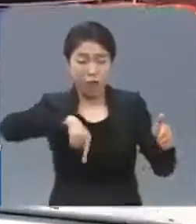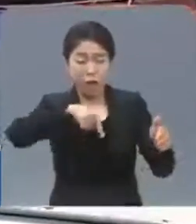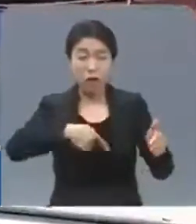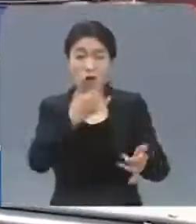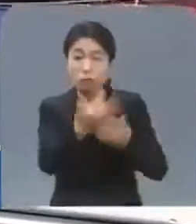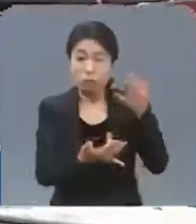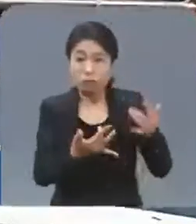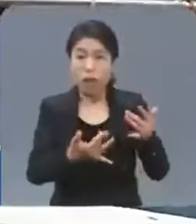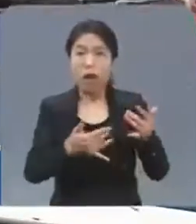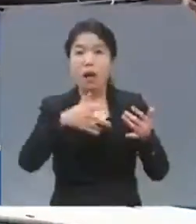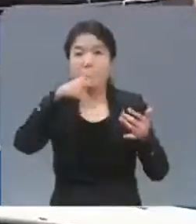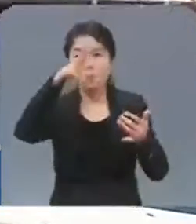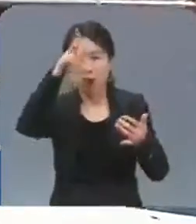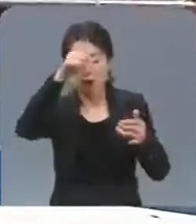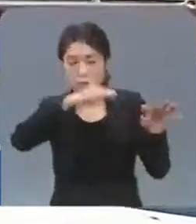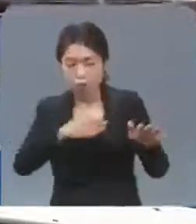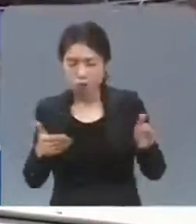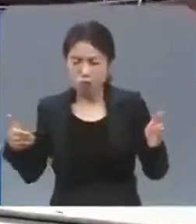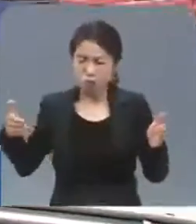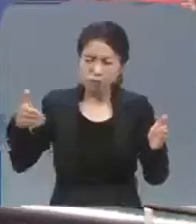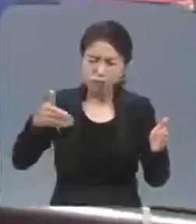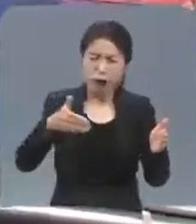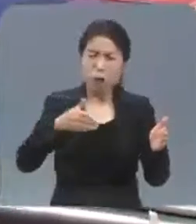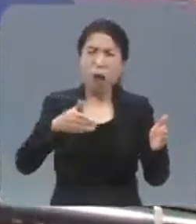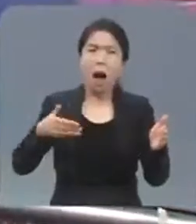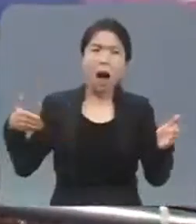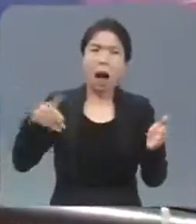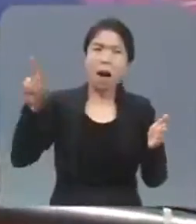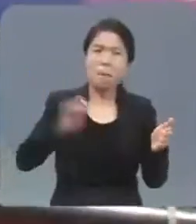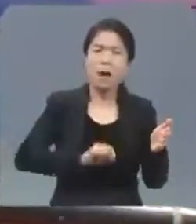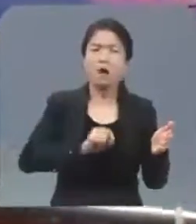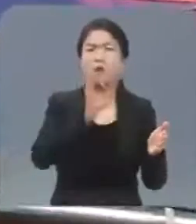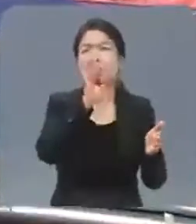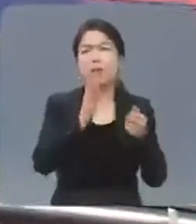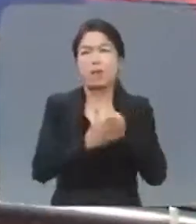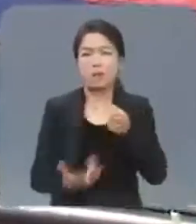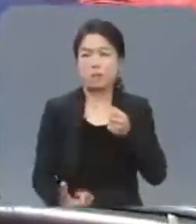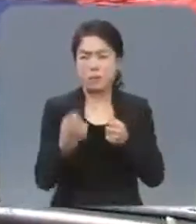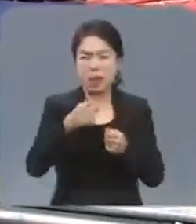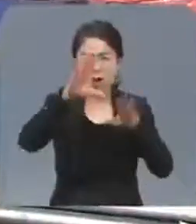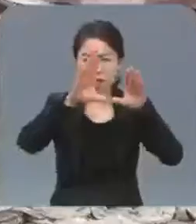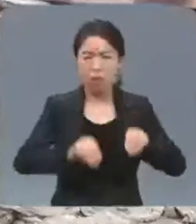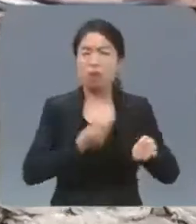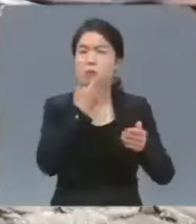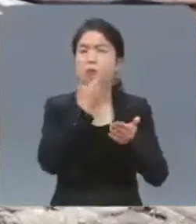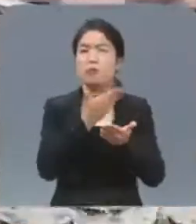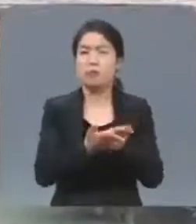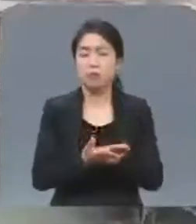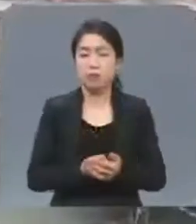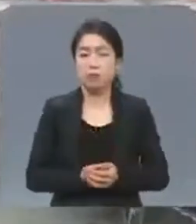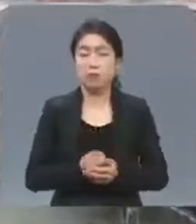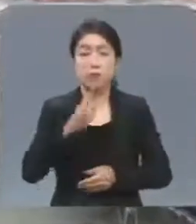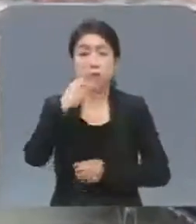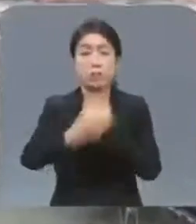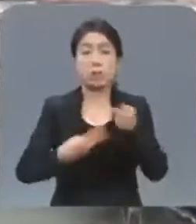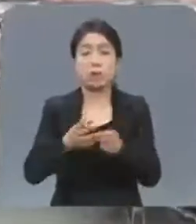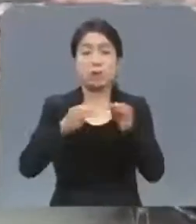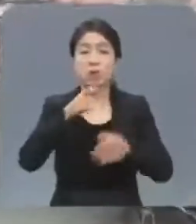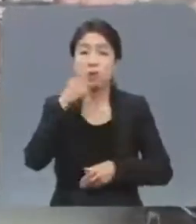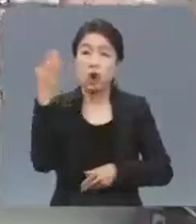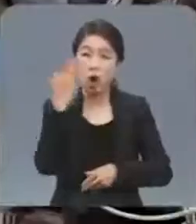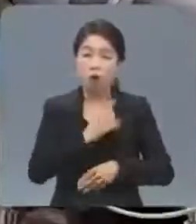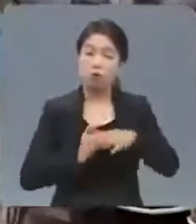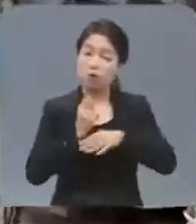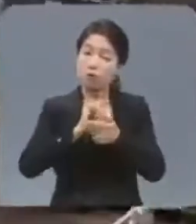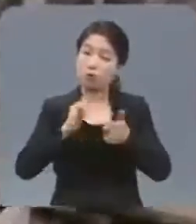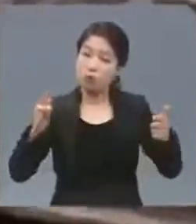소방이나 해경 등 구조대가 빨리 도착하기 어렵기 때문에 무엇보다 초기 진화가 중요합니다. 최근 3년 동안 여수와